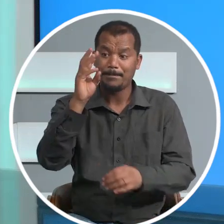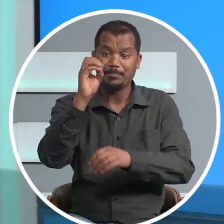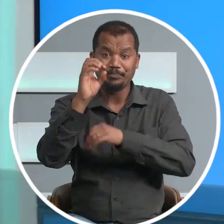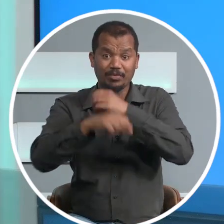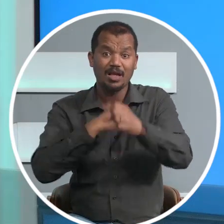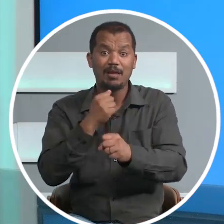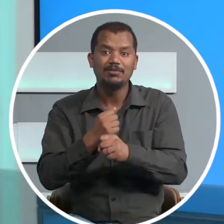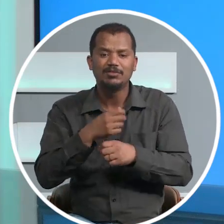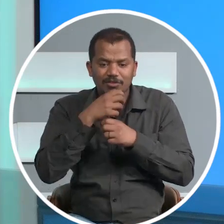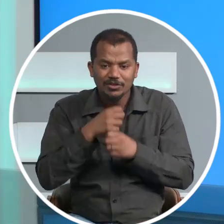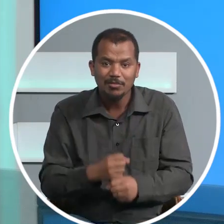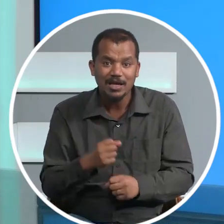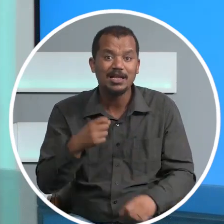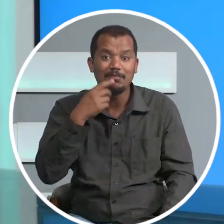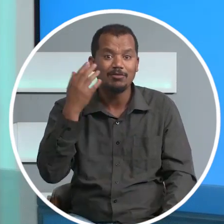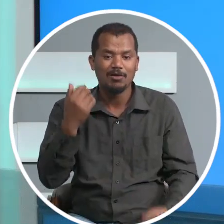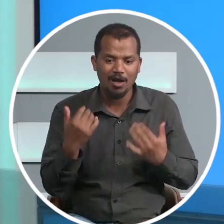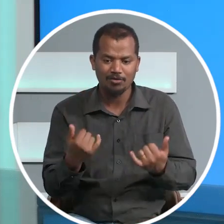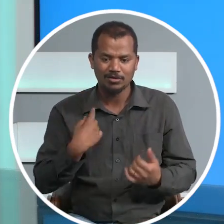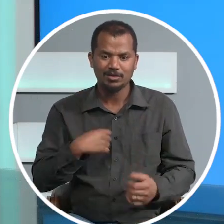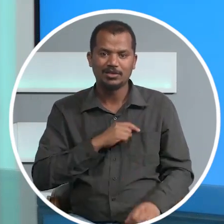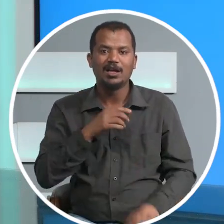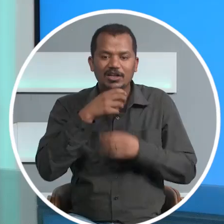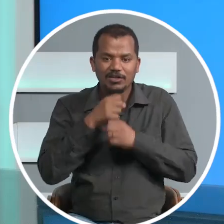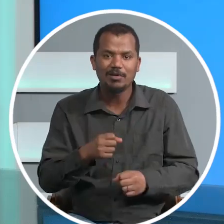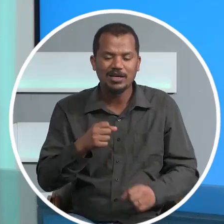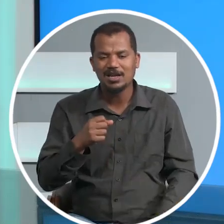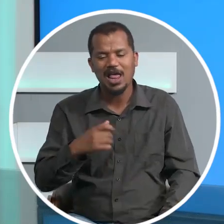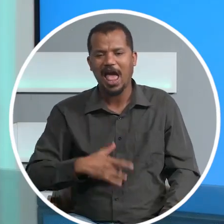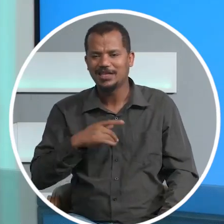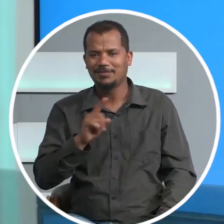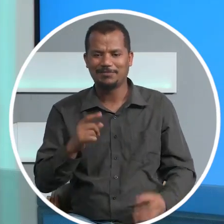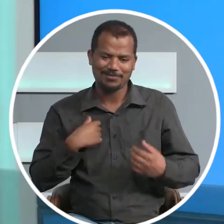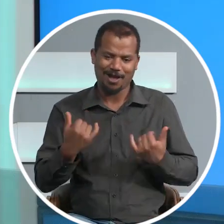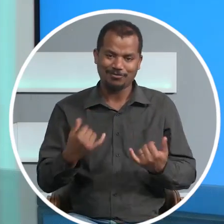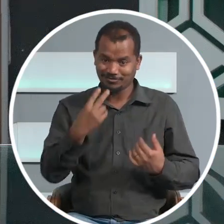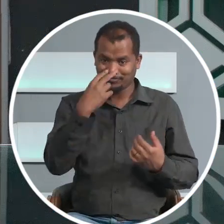እንግዲህ 60 ዓመት የነበሩ ሰዎች ሽማግሌ ይባላል። አሁን እኛ እንደ ሽማግሌም አይሰማንም። ደህና ነው አለ